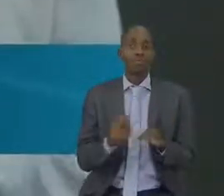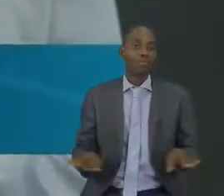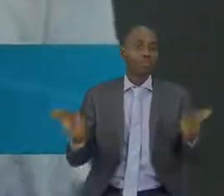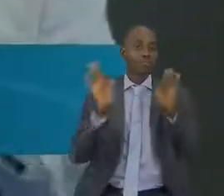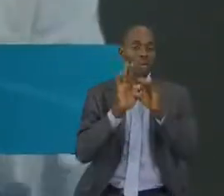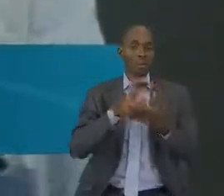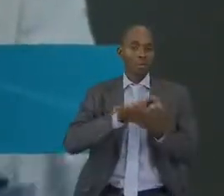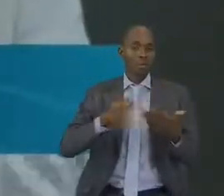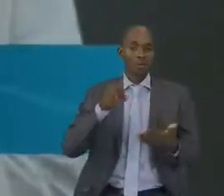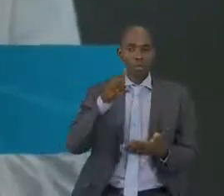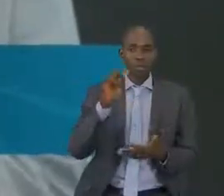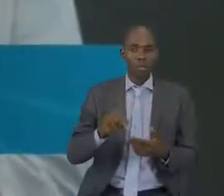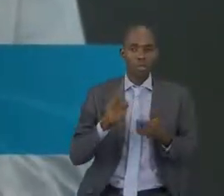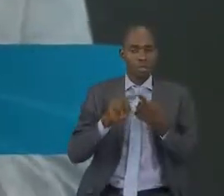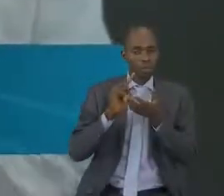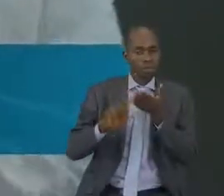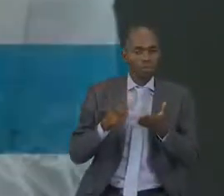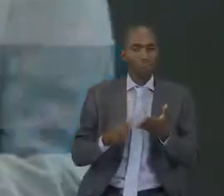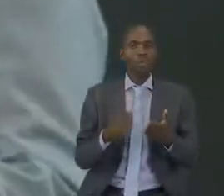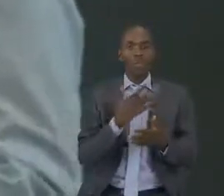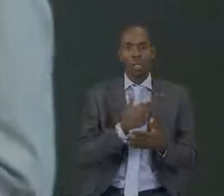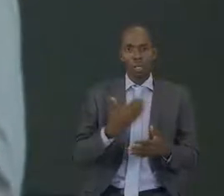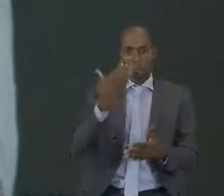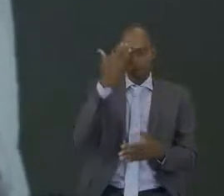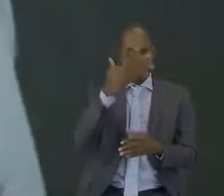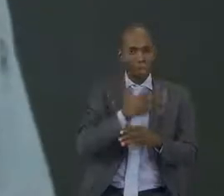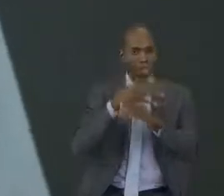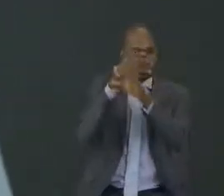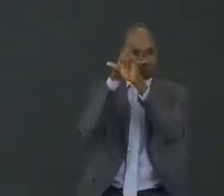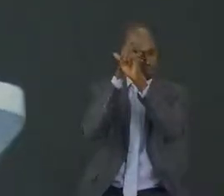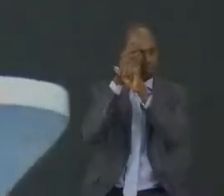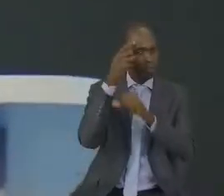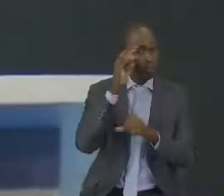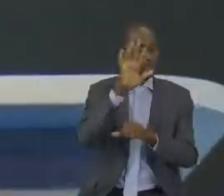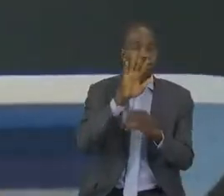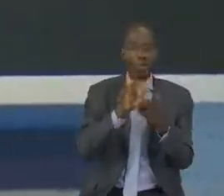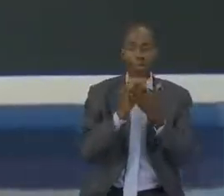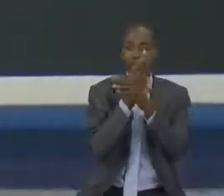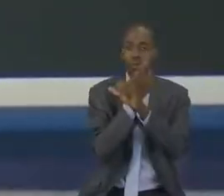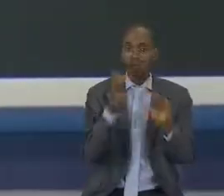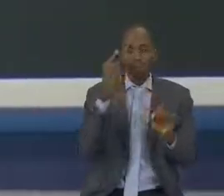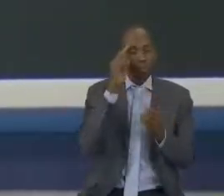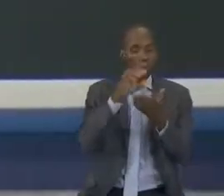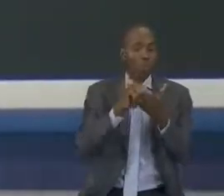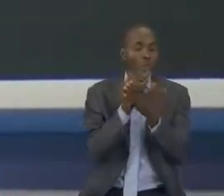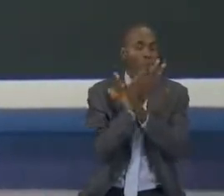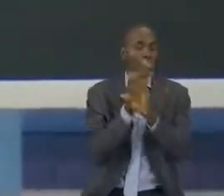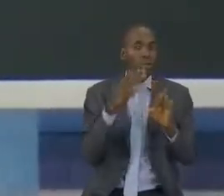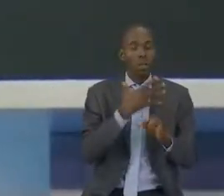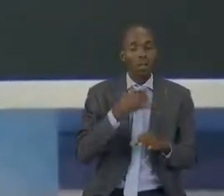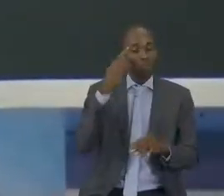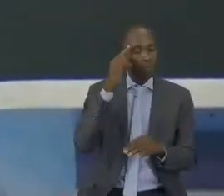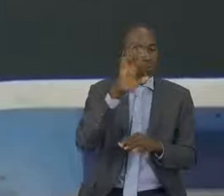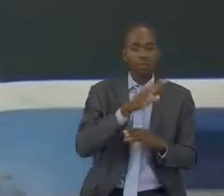chose que vous devez noter et souligner pour votre rédemption, pour votre libération et pour votre